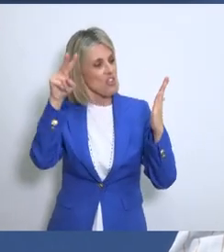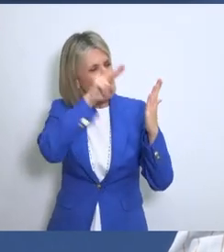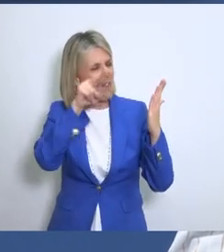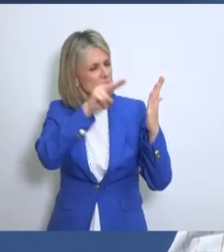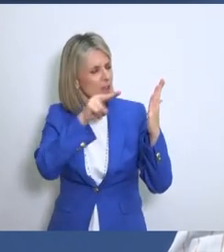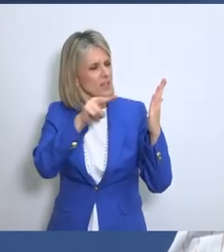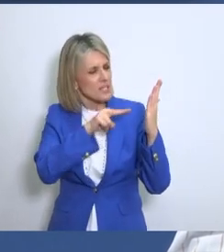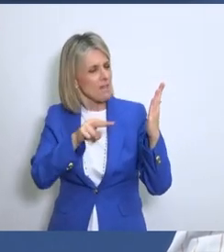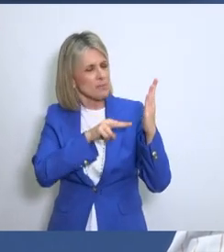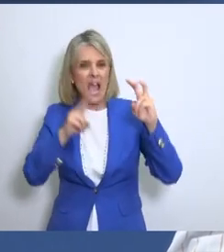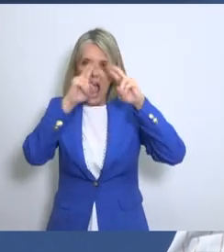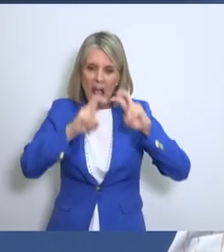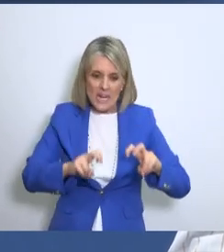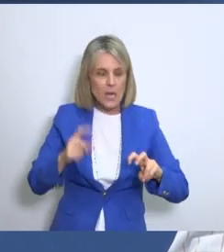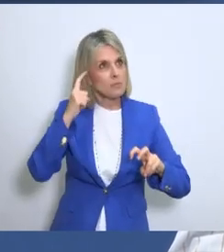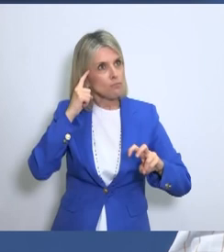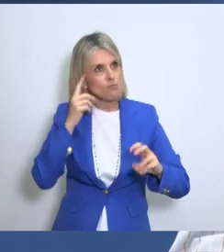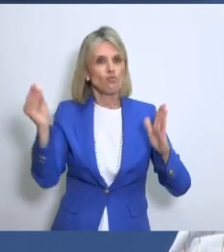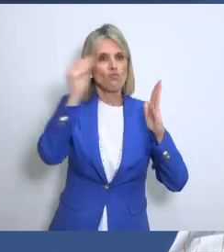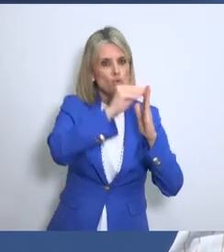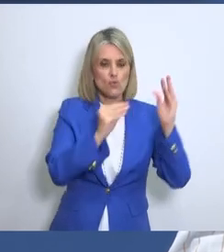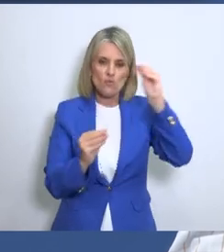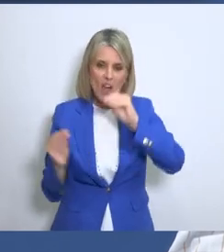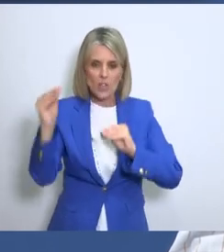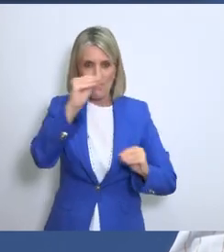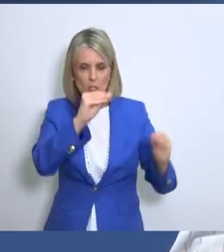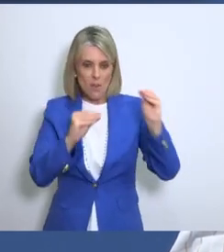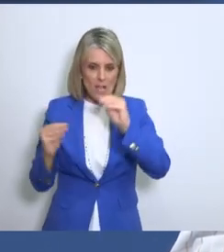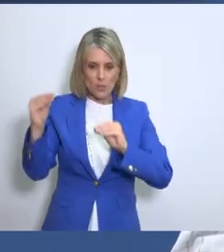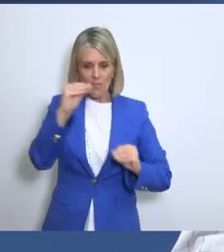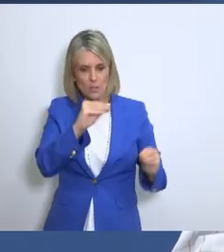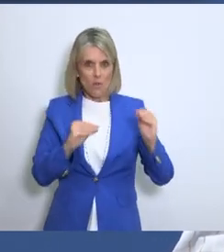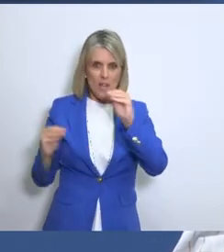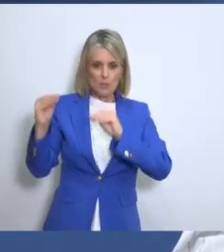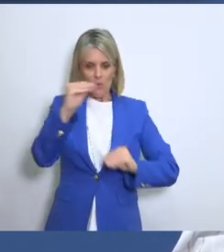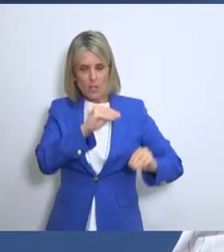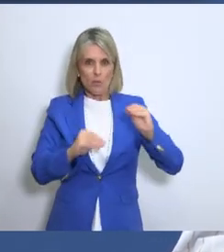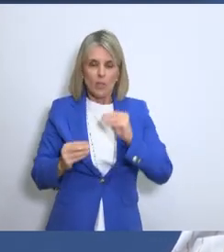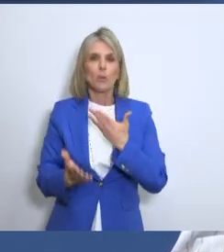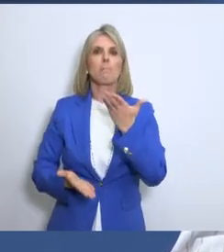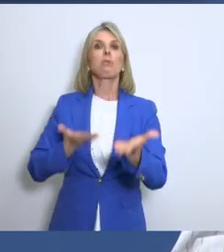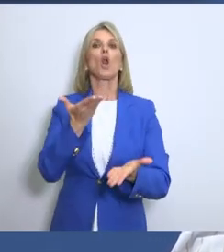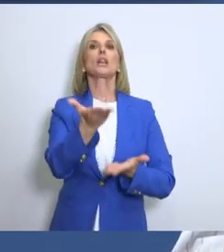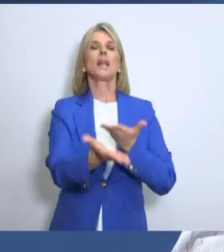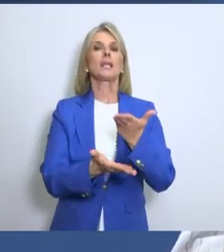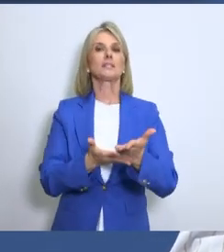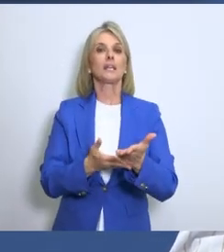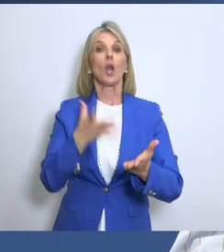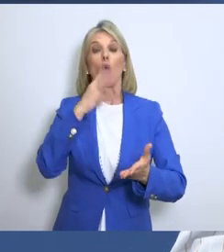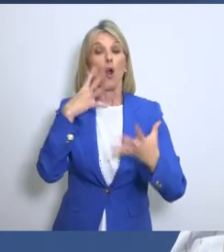φορά ωστόσο εμπλουτίζονται από τις εμπειρίες, κάθε